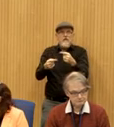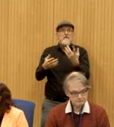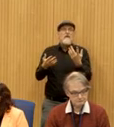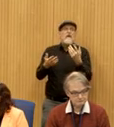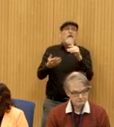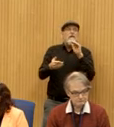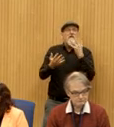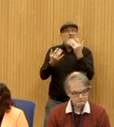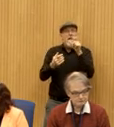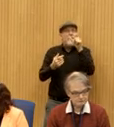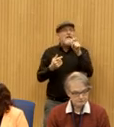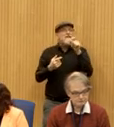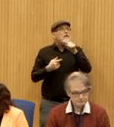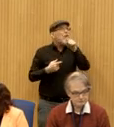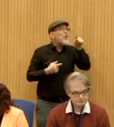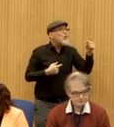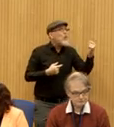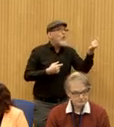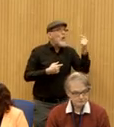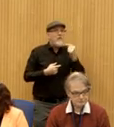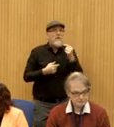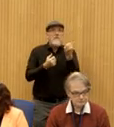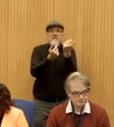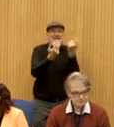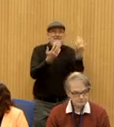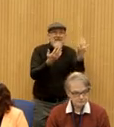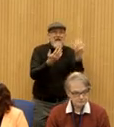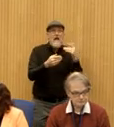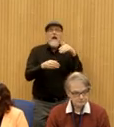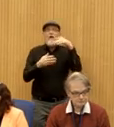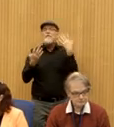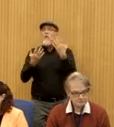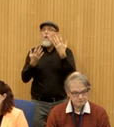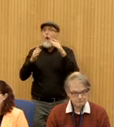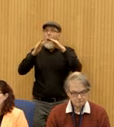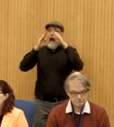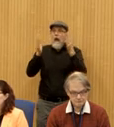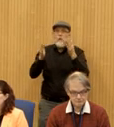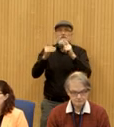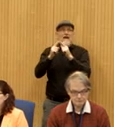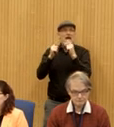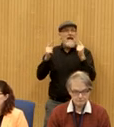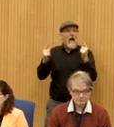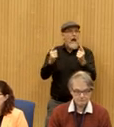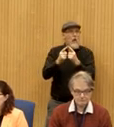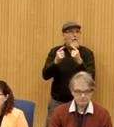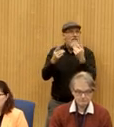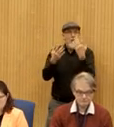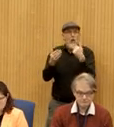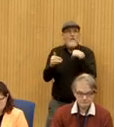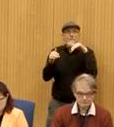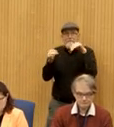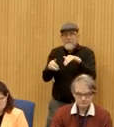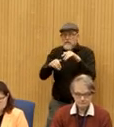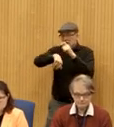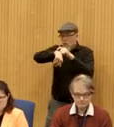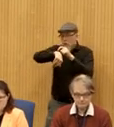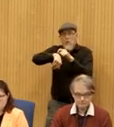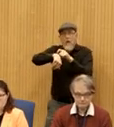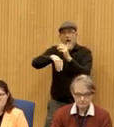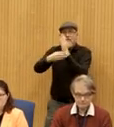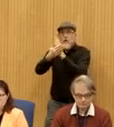Seminar statt? Die Zeitspanne, also von wann bis wann geht dieses Seminar, wie viel Zeit benötige ich für die einzelnen